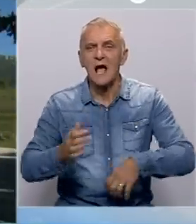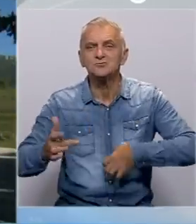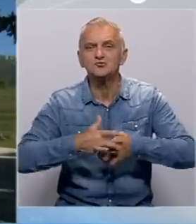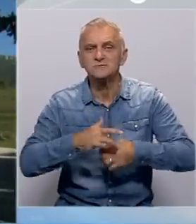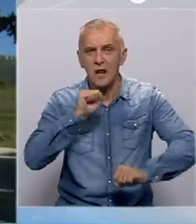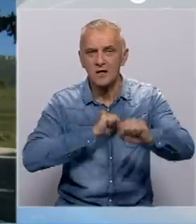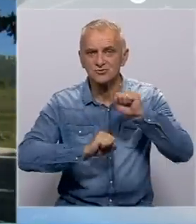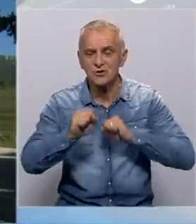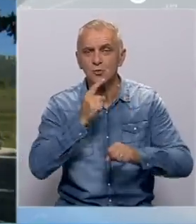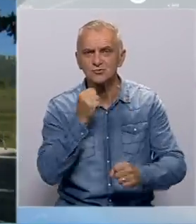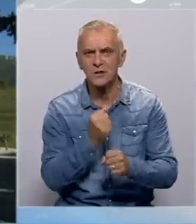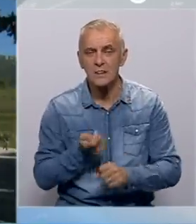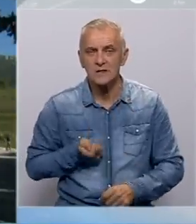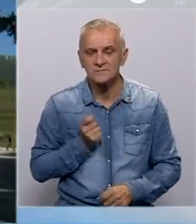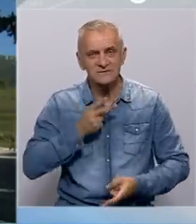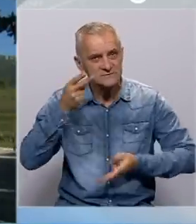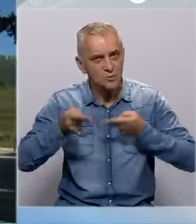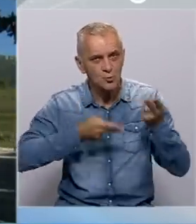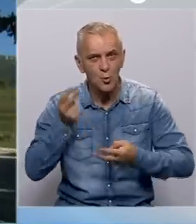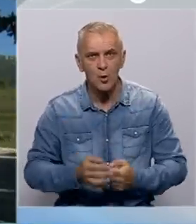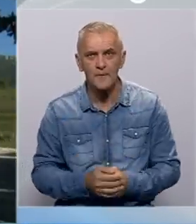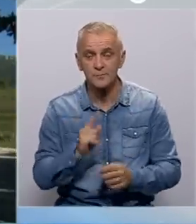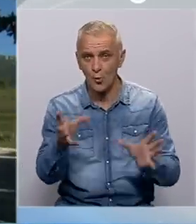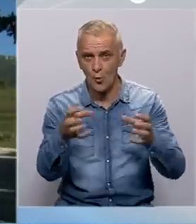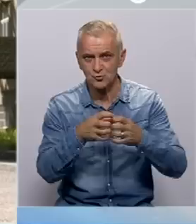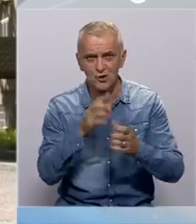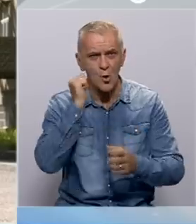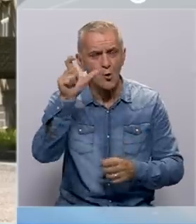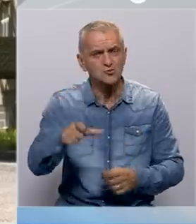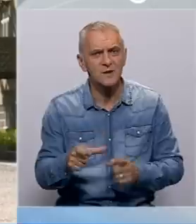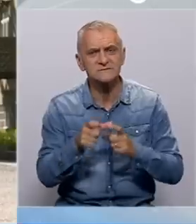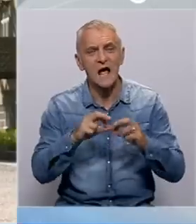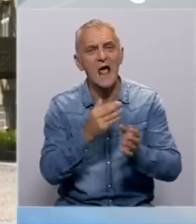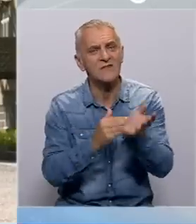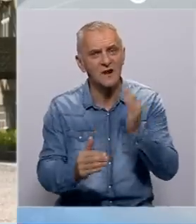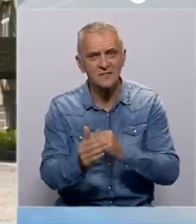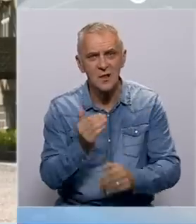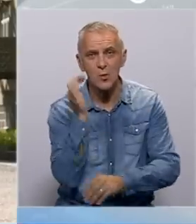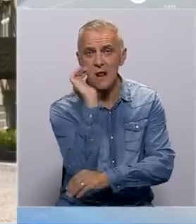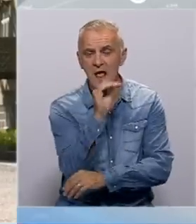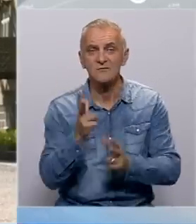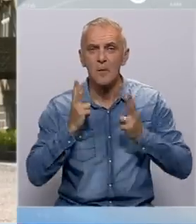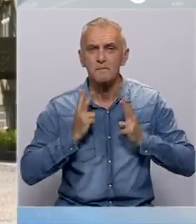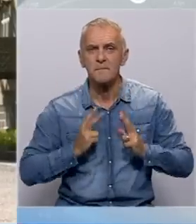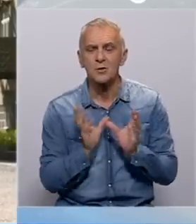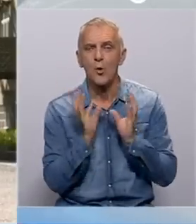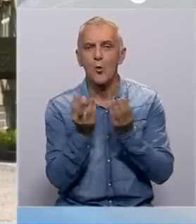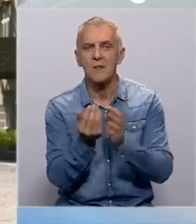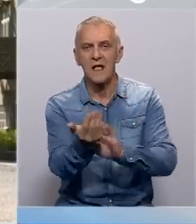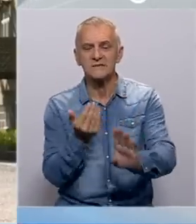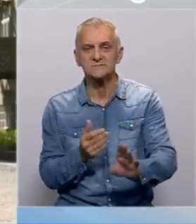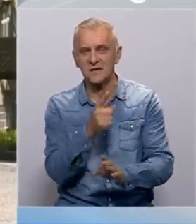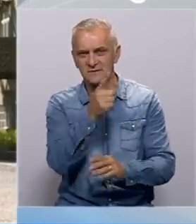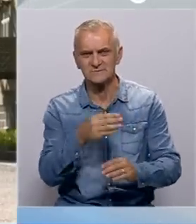zaštitu koji će vršiti inspekcijski nadzor. Iz udruženja osoba s invaliditetom najavljeno je mirno okupljanje ispred